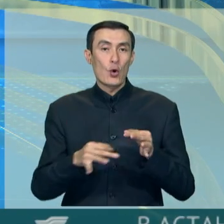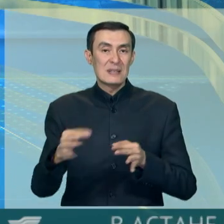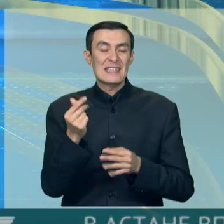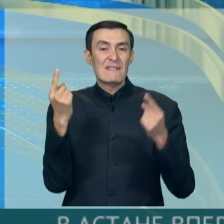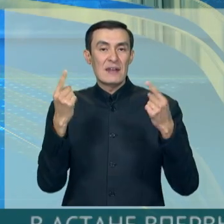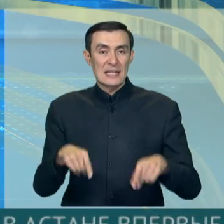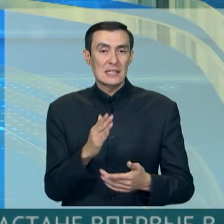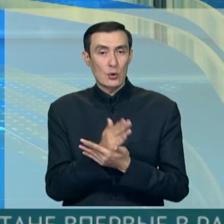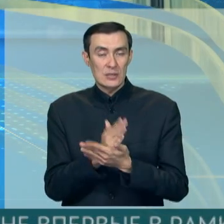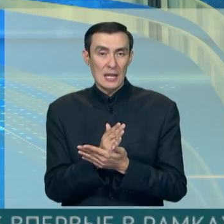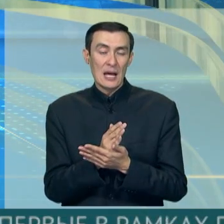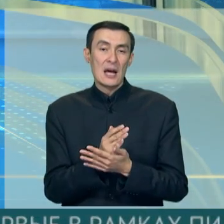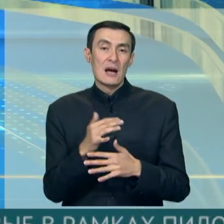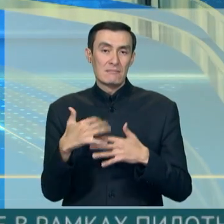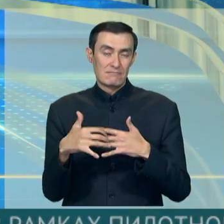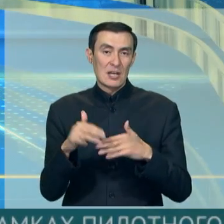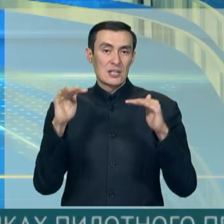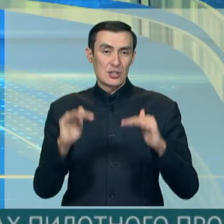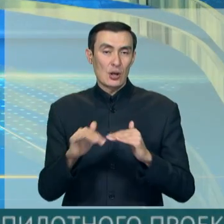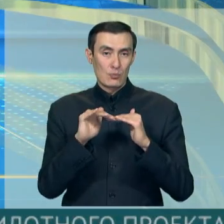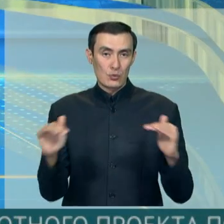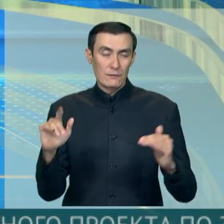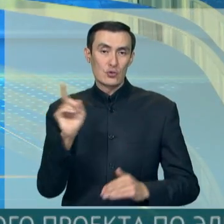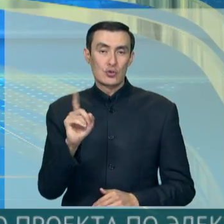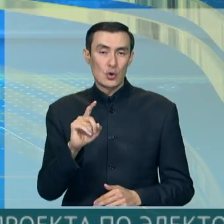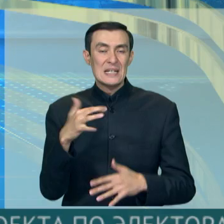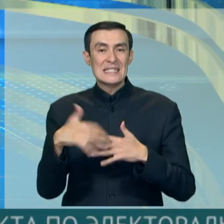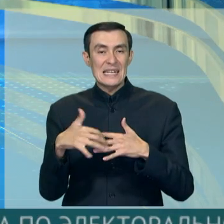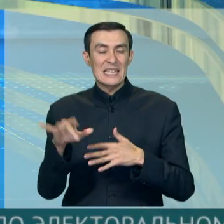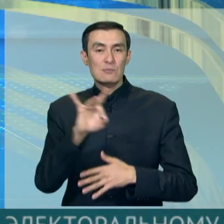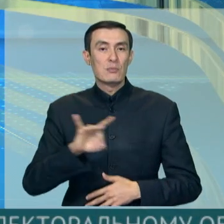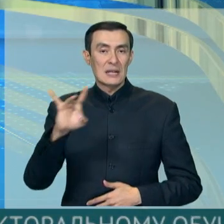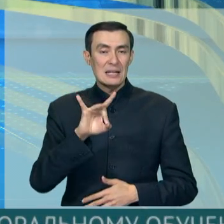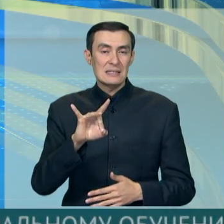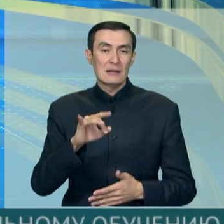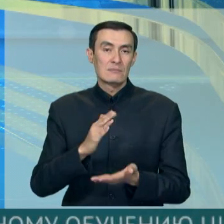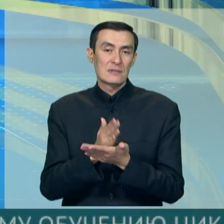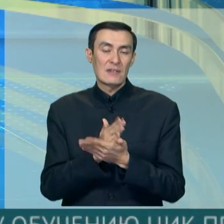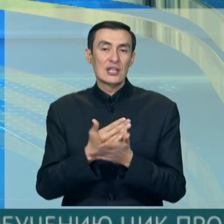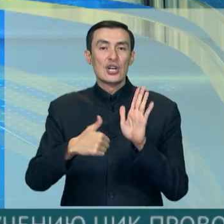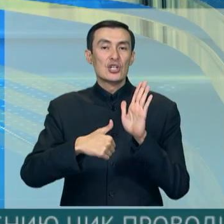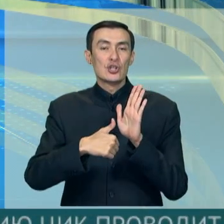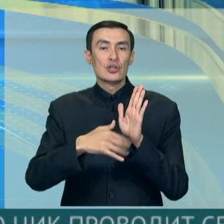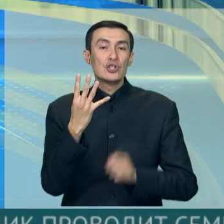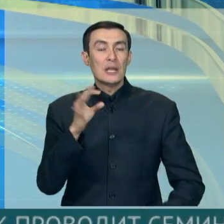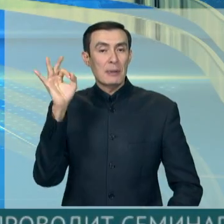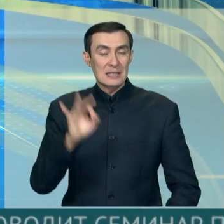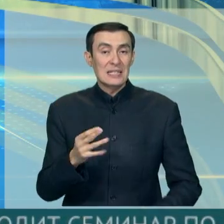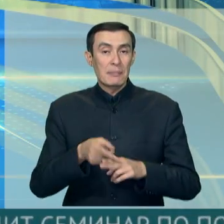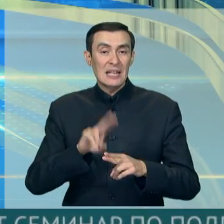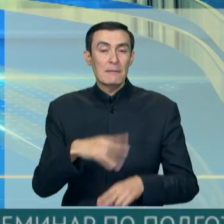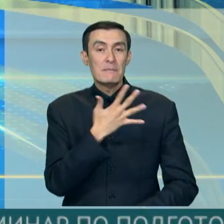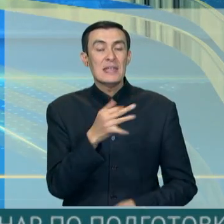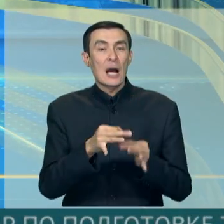инфляция находится на относительно низком уровне. Напомню, что среднереспубликанский показатель инфляции чуть больше 4%. При этом в